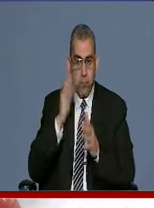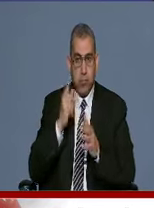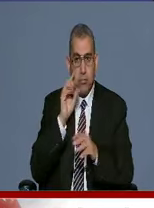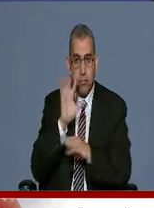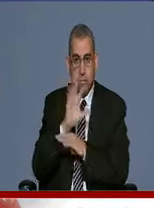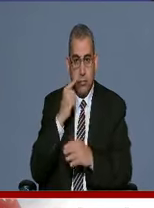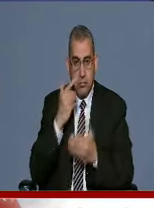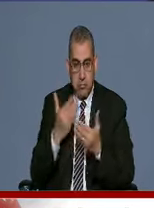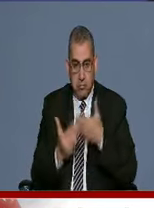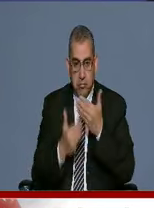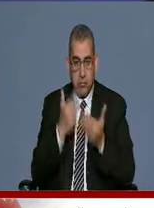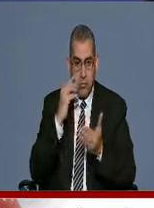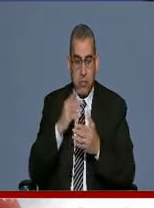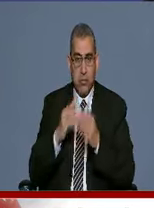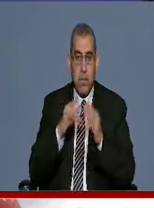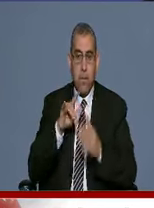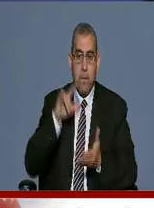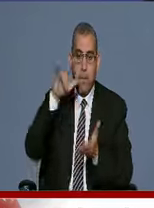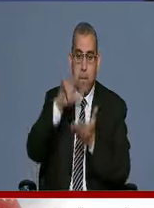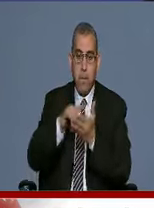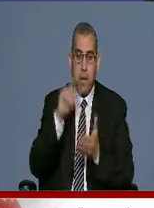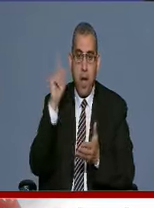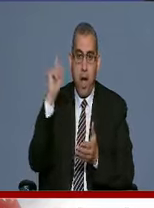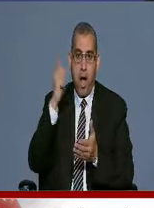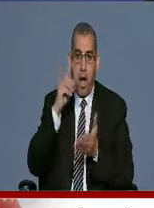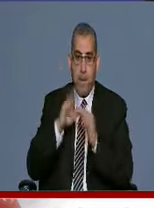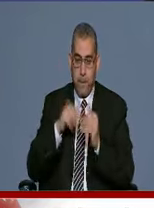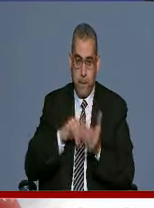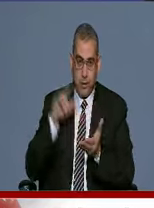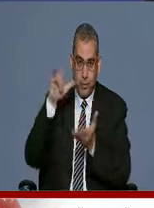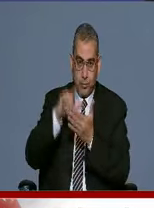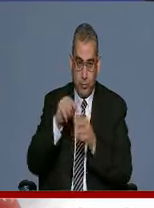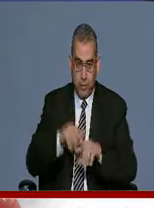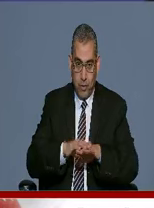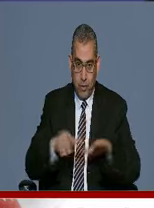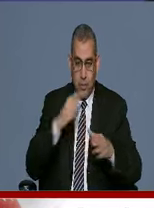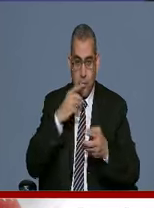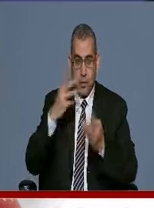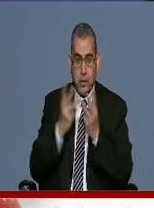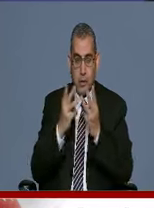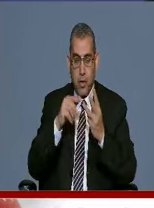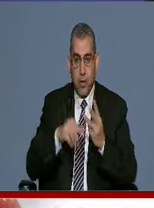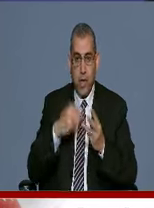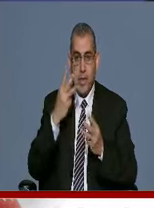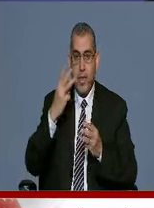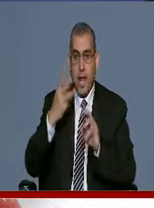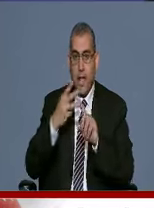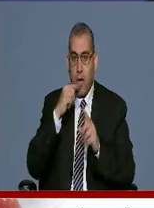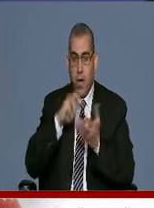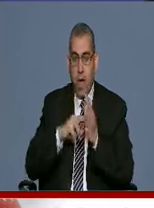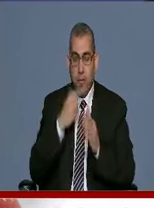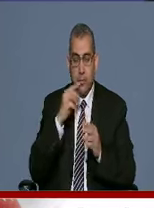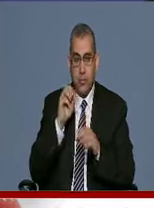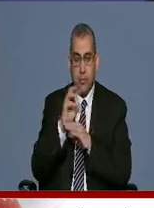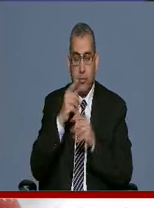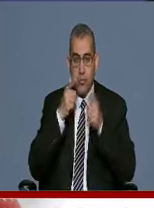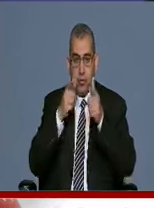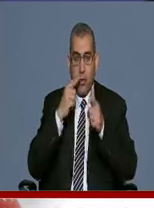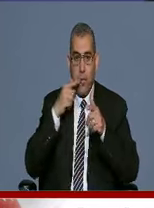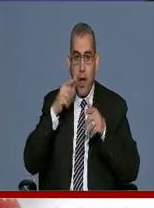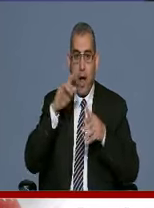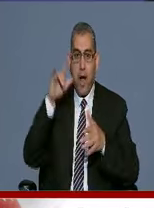الأداء بمطار القاهرة الدولي من خلال دمج المنصة مع خدمات الجيل الخامس، وده فندم بس مباشر من مطار